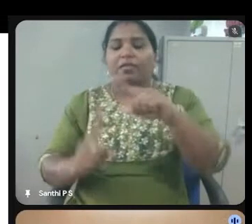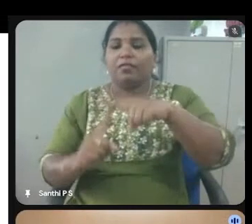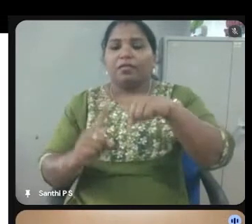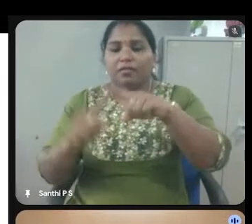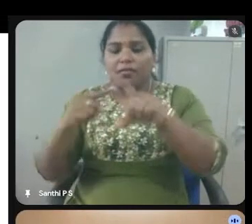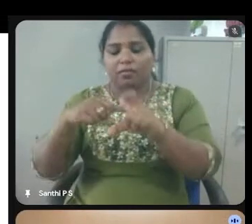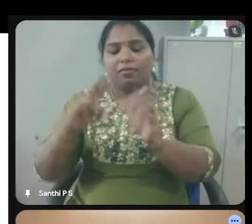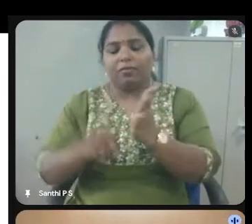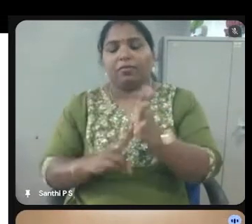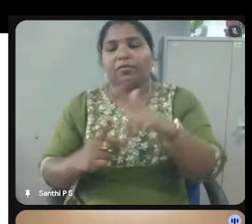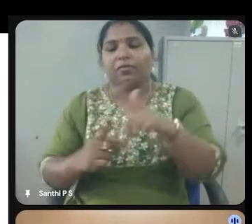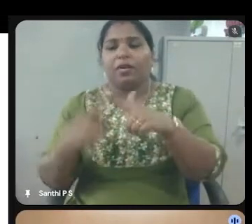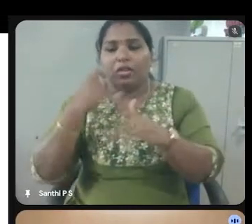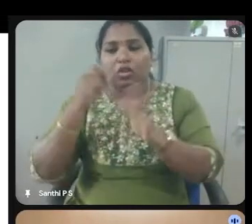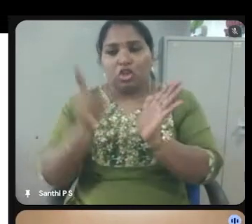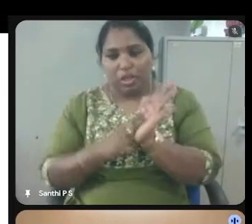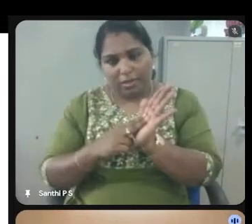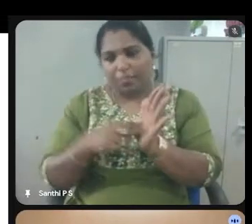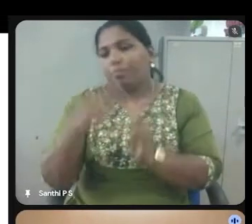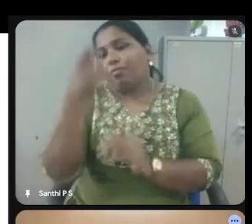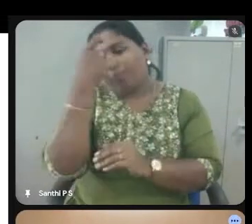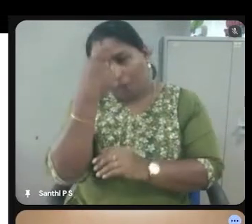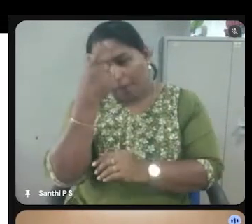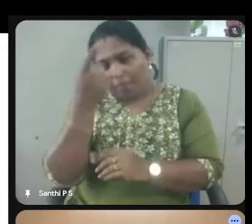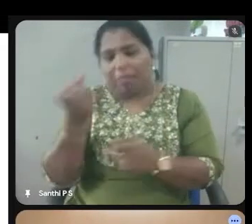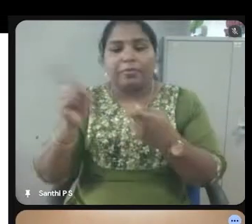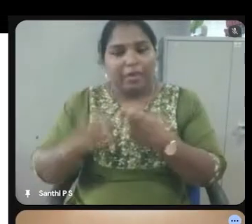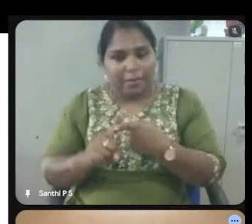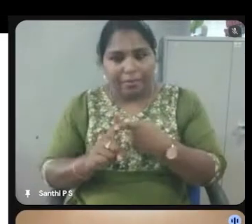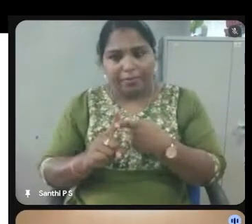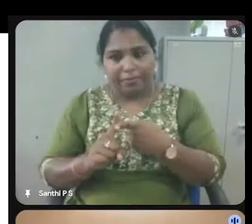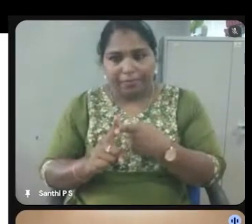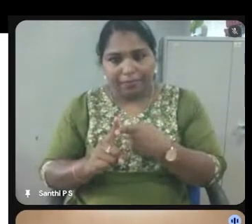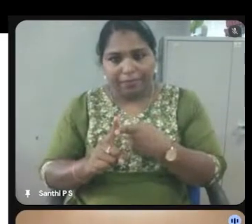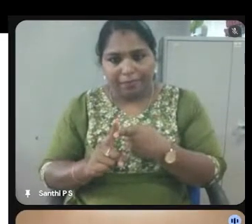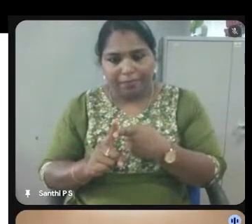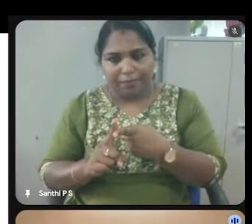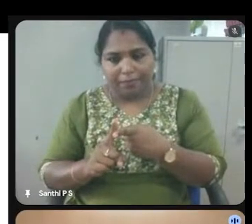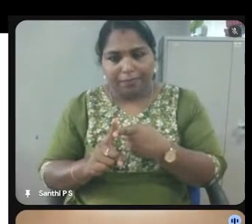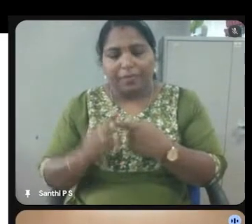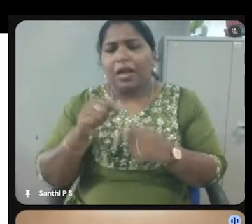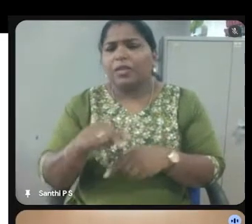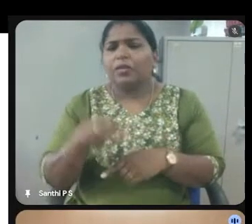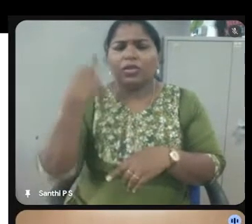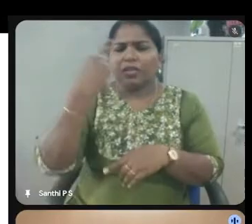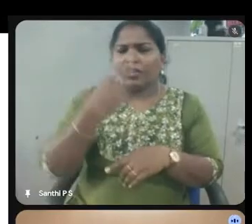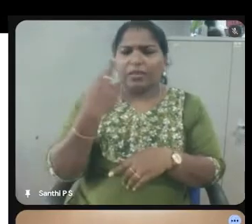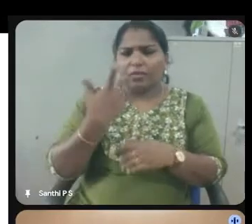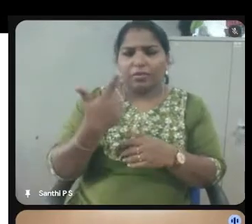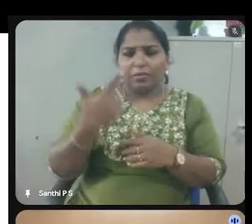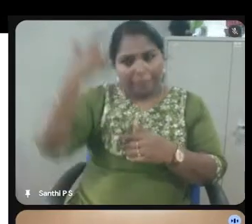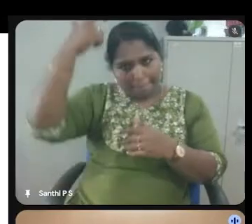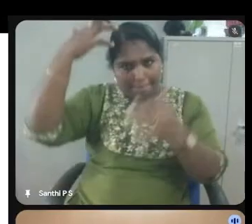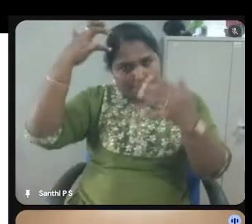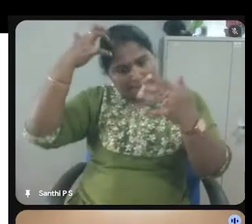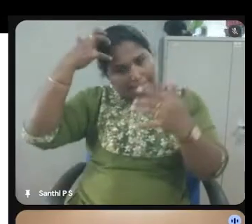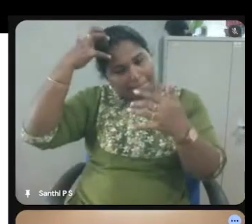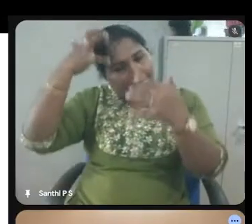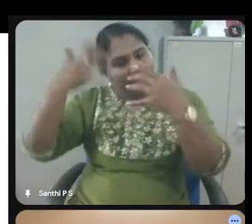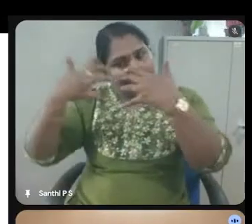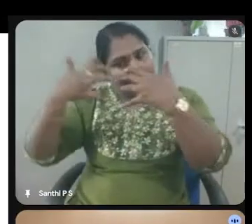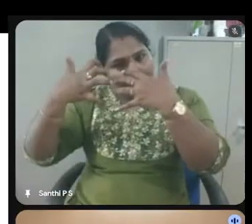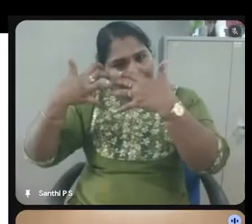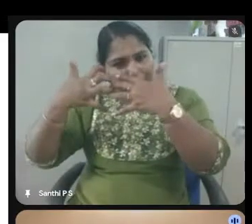കുട്ടികൾക്ക് എന്തുകൊണ്ടാണ് അറ്റൻഷൻ ഇഷ്യൂസ് വരുന്നത് എന്നാണ്. അപ്പം അതിൽ ഒരു കാരണം എന്ന് വെച്ചാൽ തലച്ചോറിന് അമിത ഉത്തേജനം